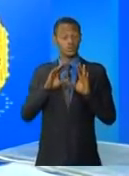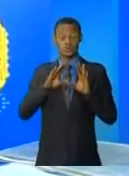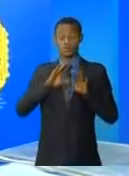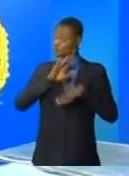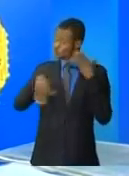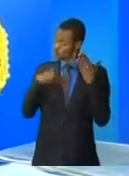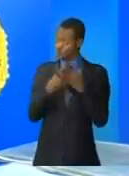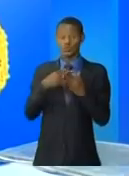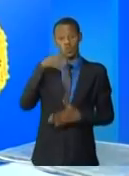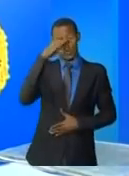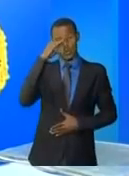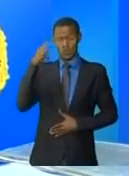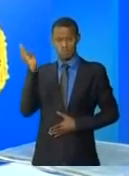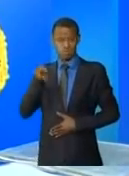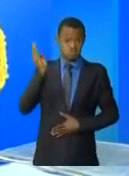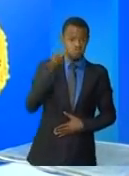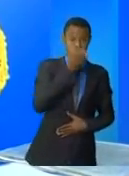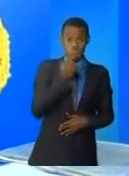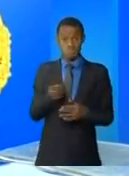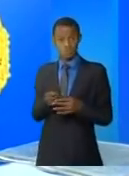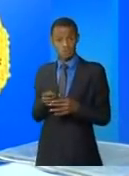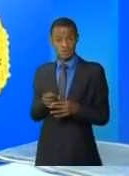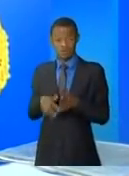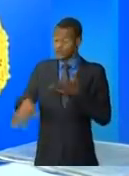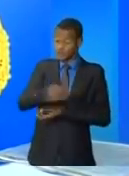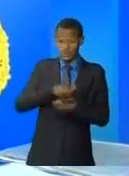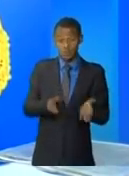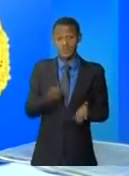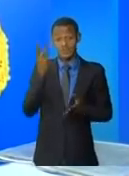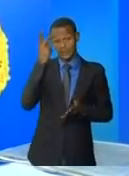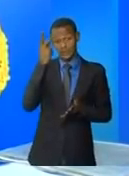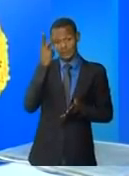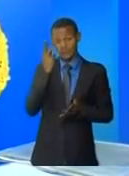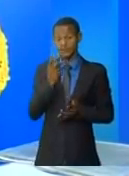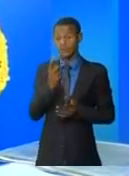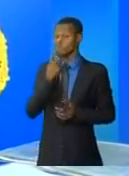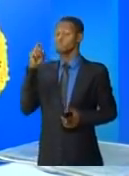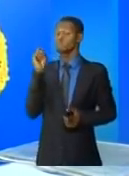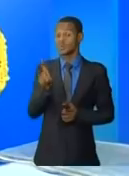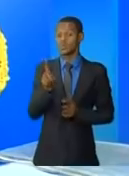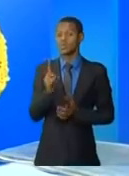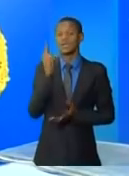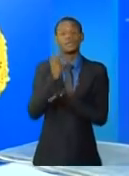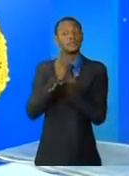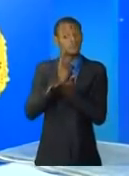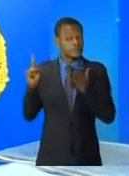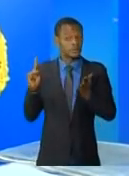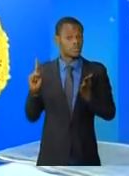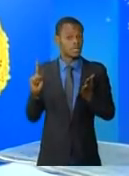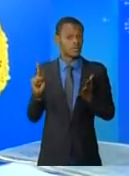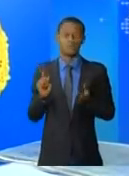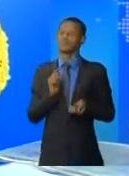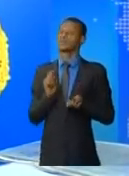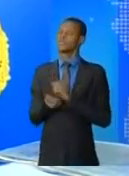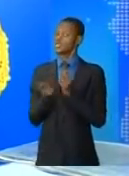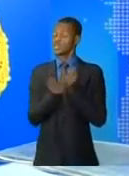ont une semaine pour arrêter leurs pratiques. L'ultimatum est de Jean-Marie Lukulasi qui a reçu la mission du chef